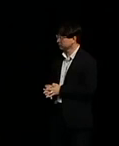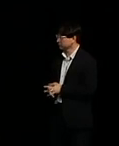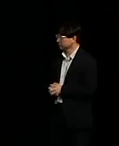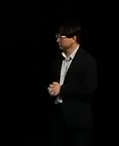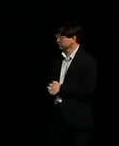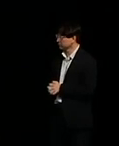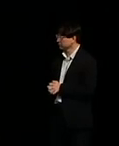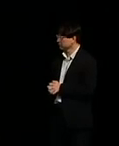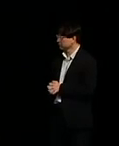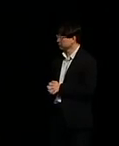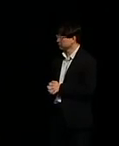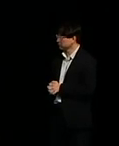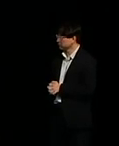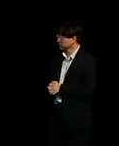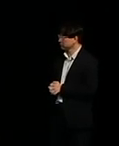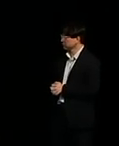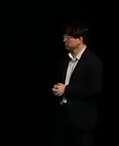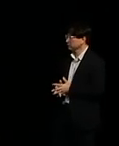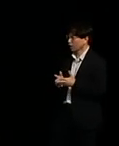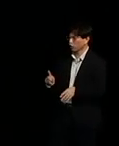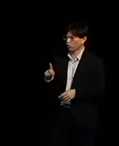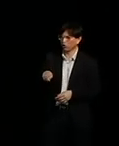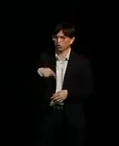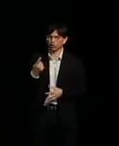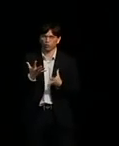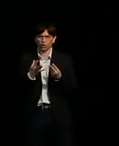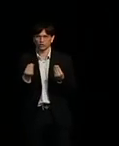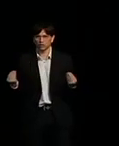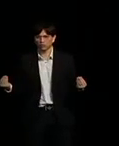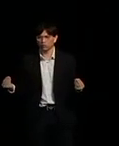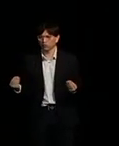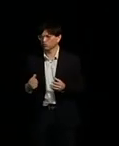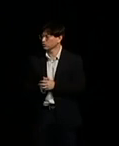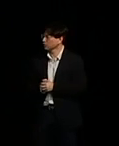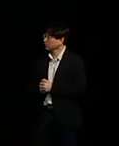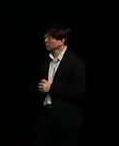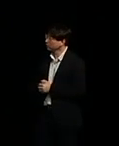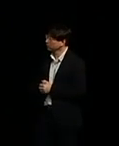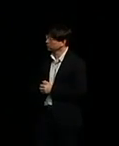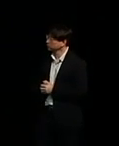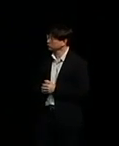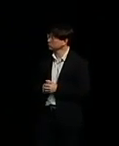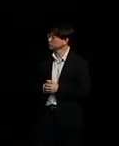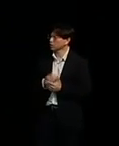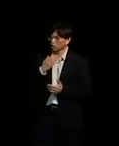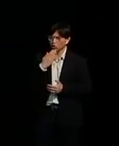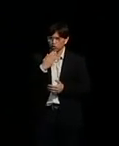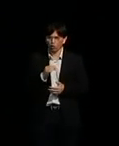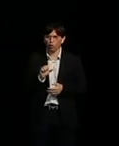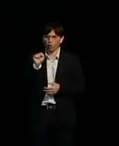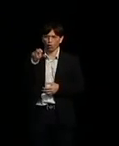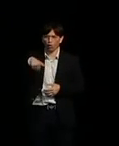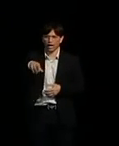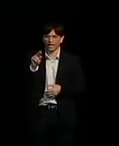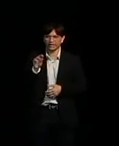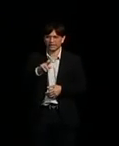strumento Ecco dopo i saluti iniziali do subito la parola a donna Andrea il nostro direttore che ci presenterà